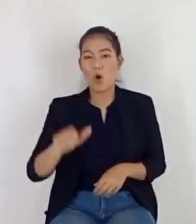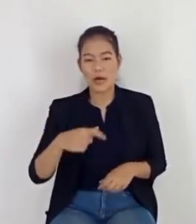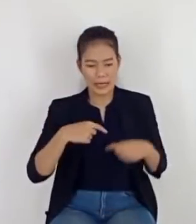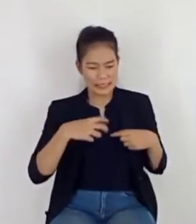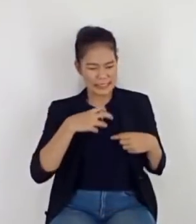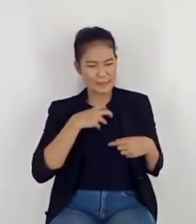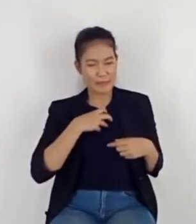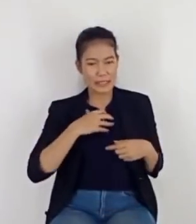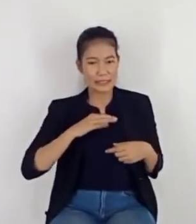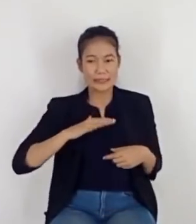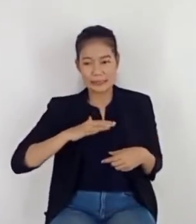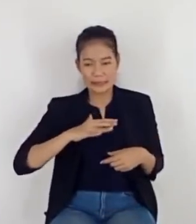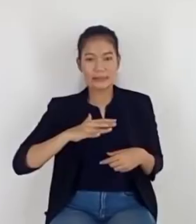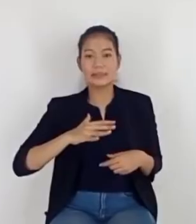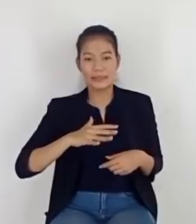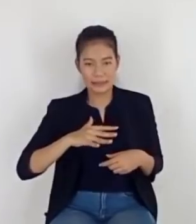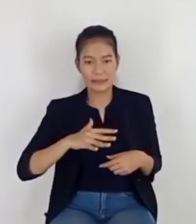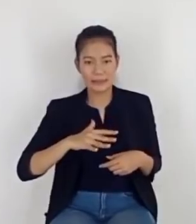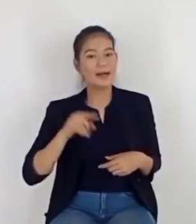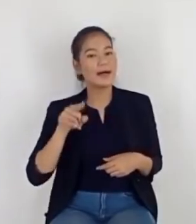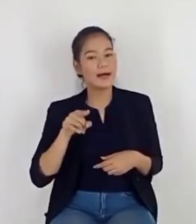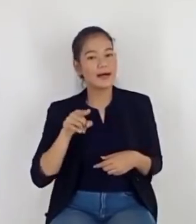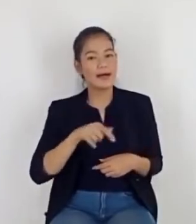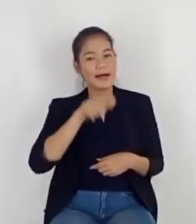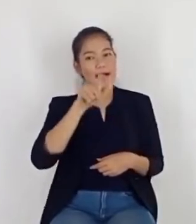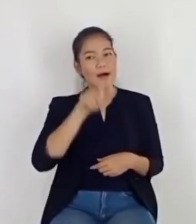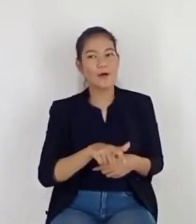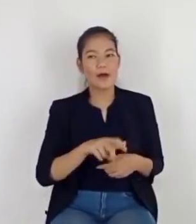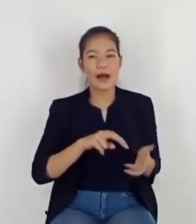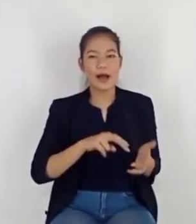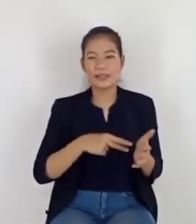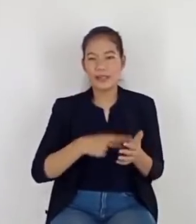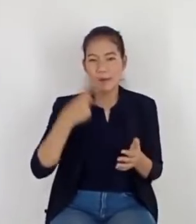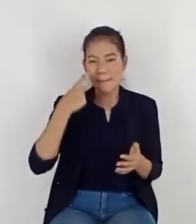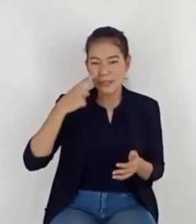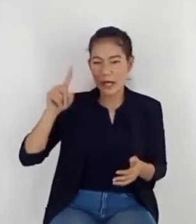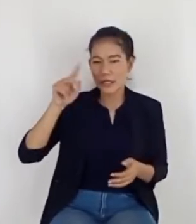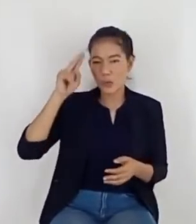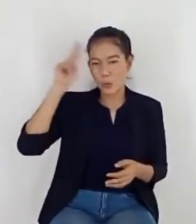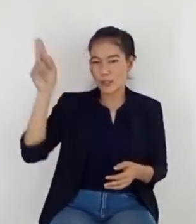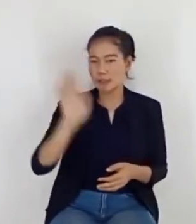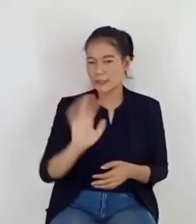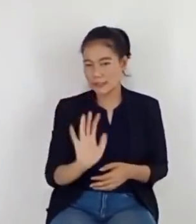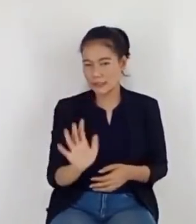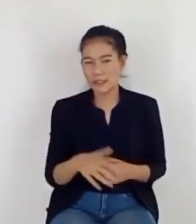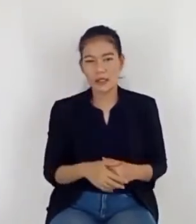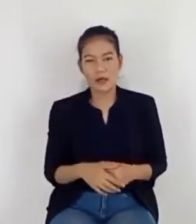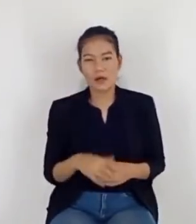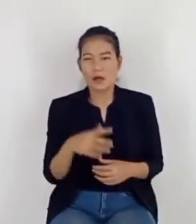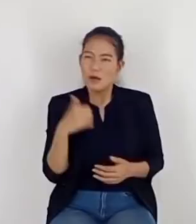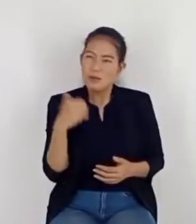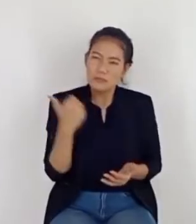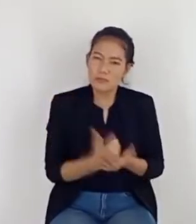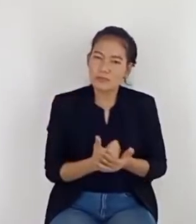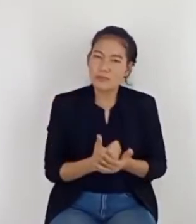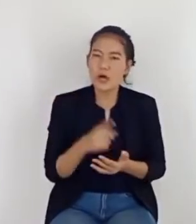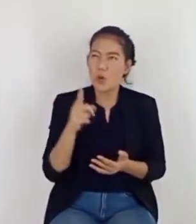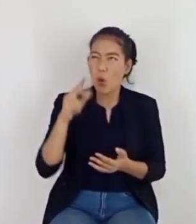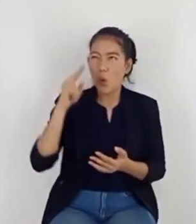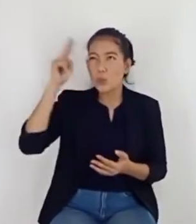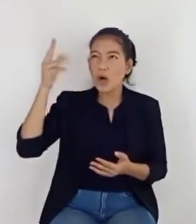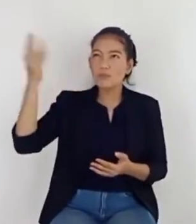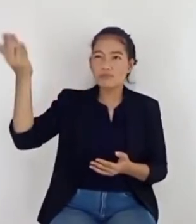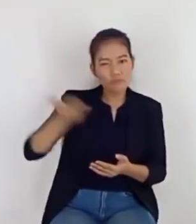imannya, maka dia tidak percaya Tuhan. Dia tidak yakin Tuhan dapat memulihkan